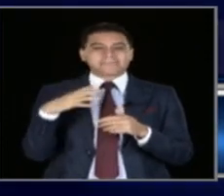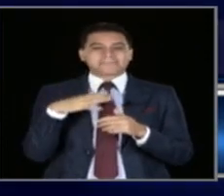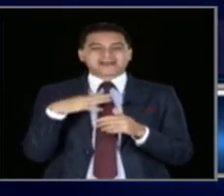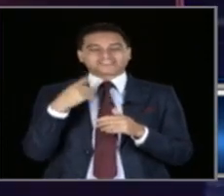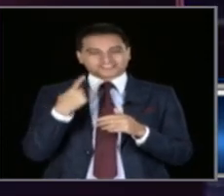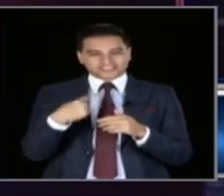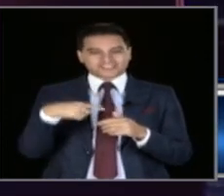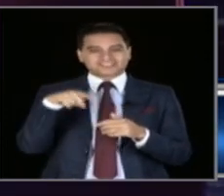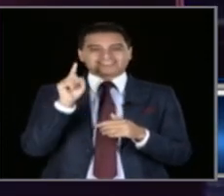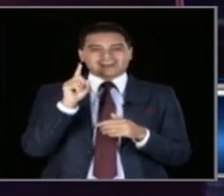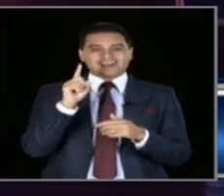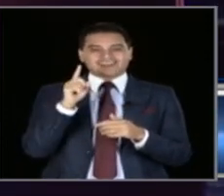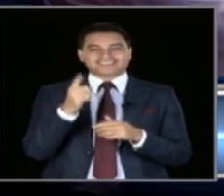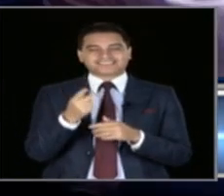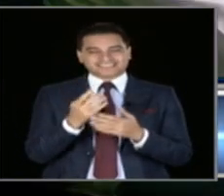إجابة صحيحة،